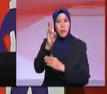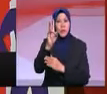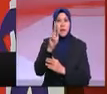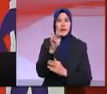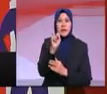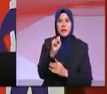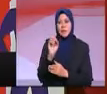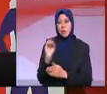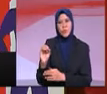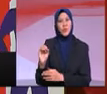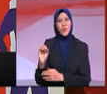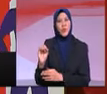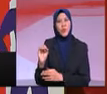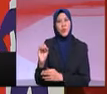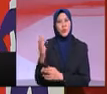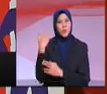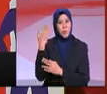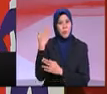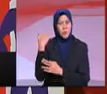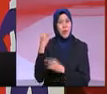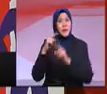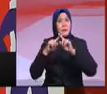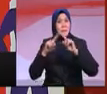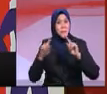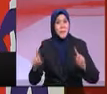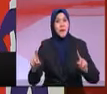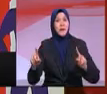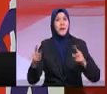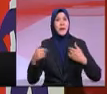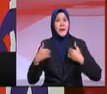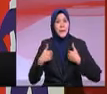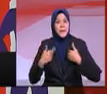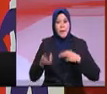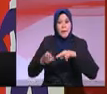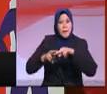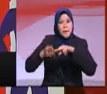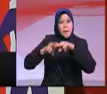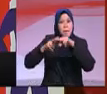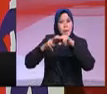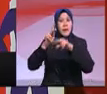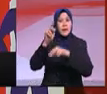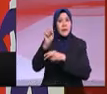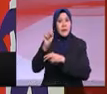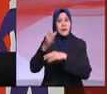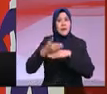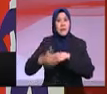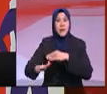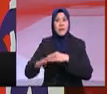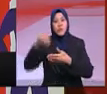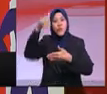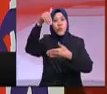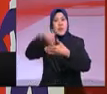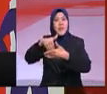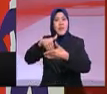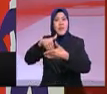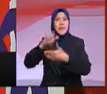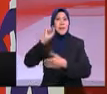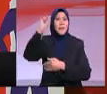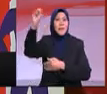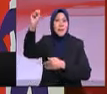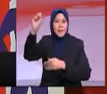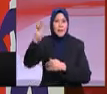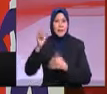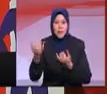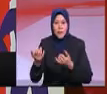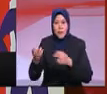kita ialah kosong pada ketika itu. Tapi kita ada peningkatan kes baru-baru ini selepas pilihan raya negeri Sabah.